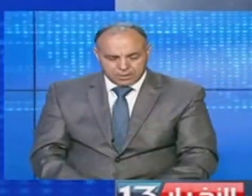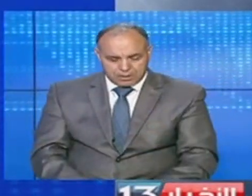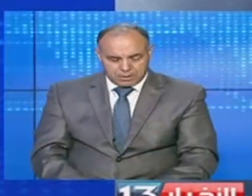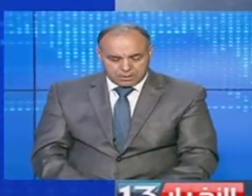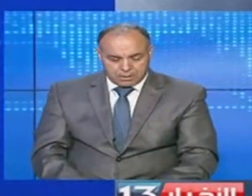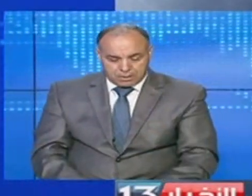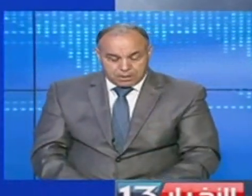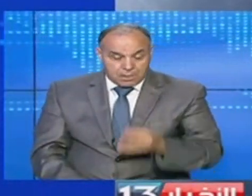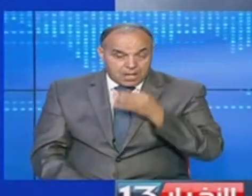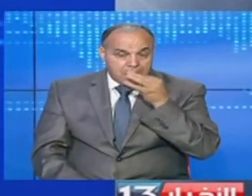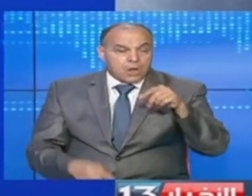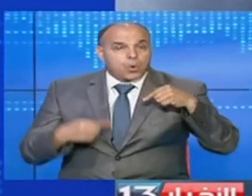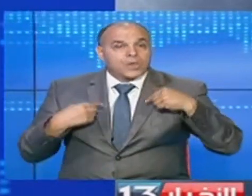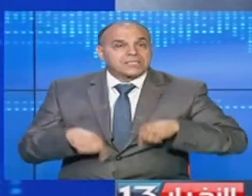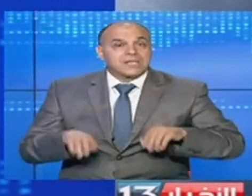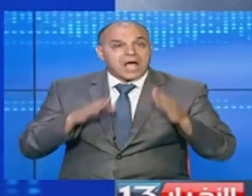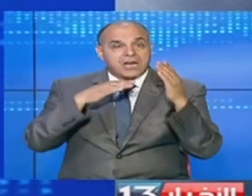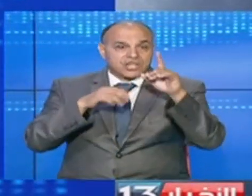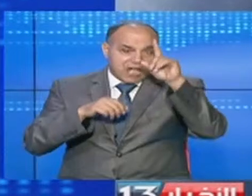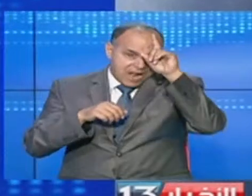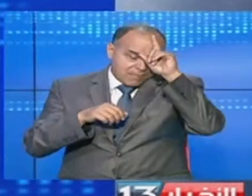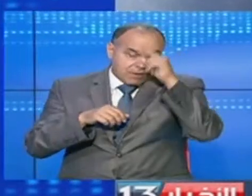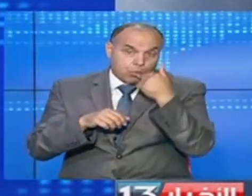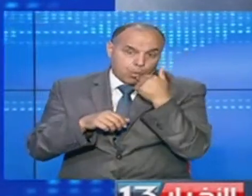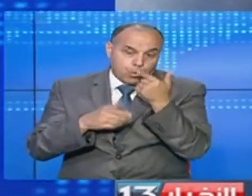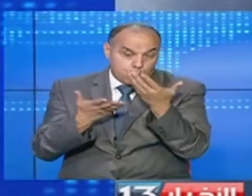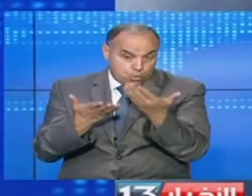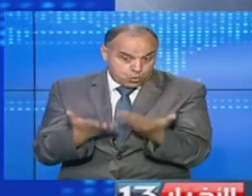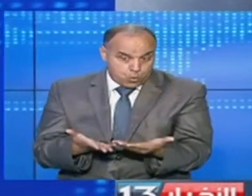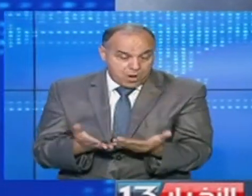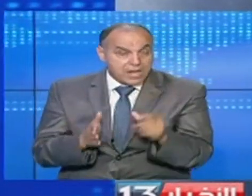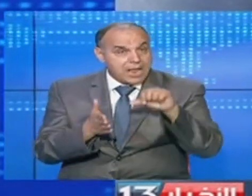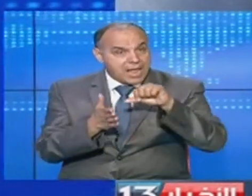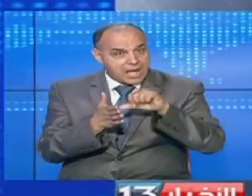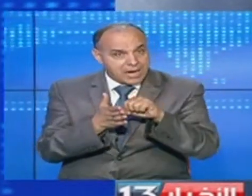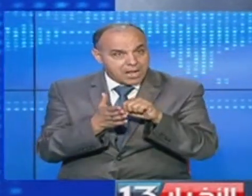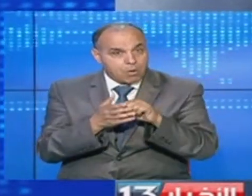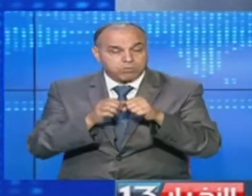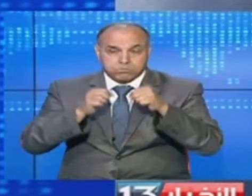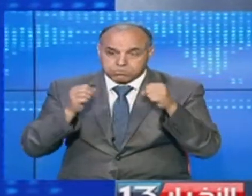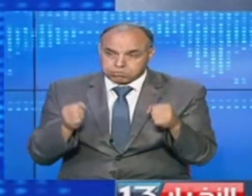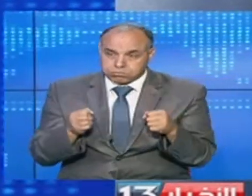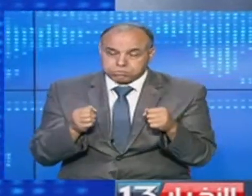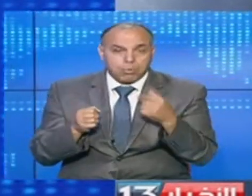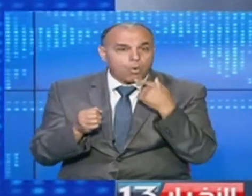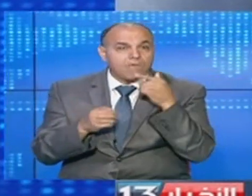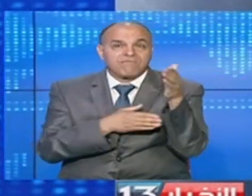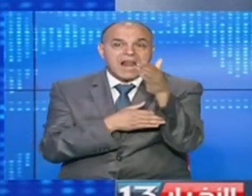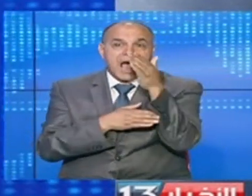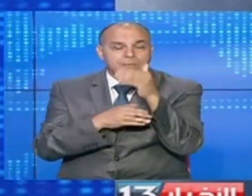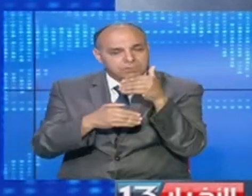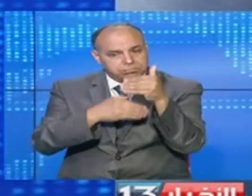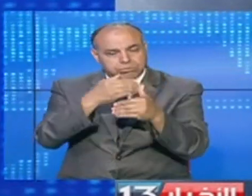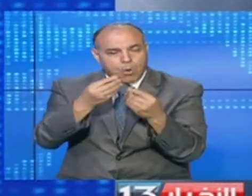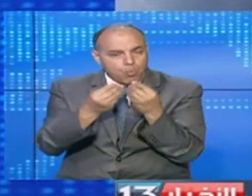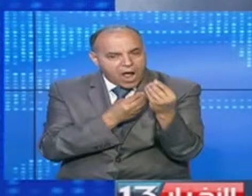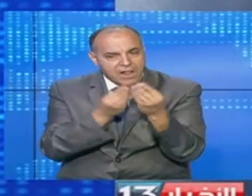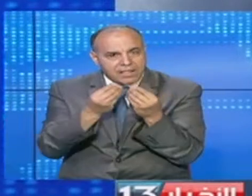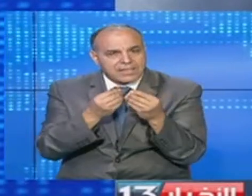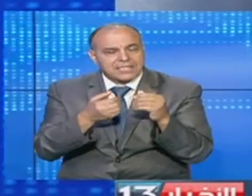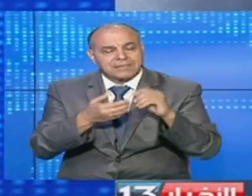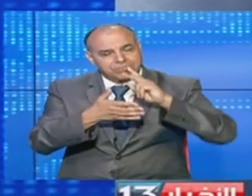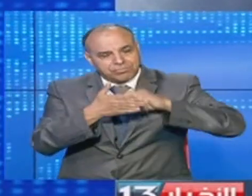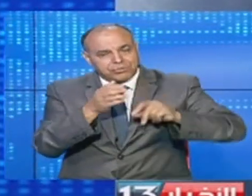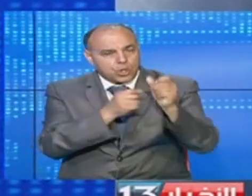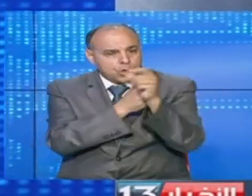قال وزير الخارجيه الالماني هيك وما س اليوم ان ايران والقوى العالميه تحرز تقدما في محادثات احياء